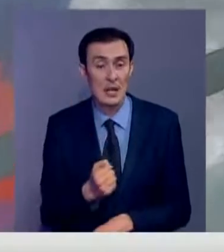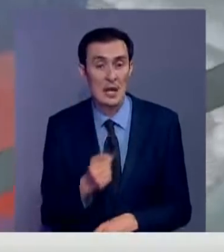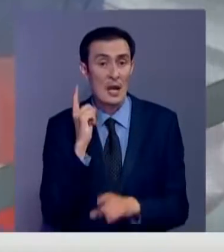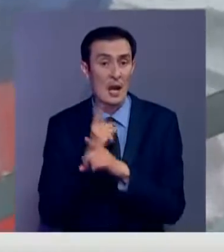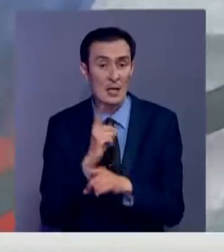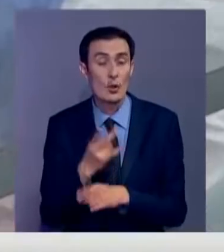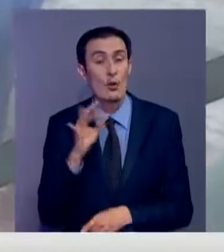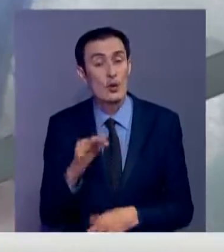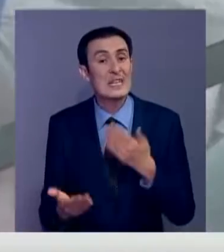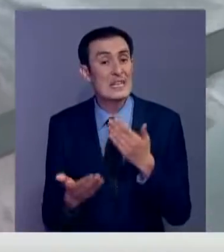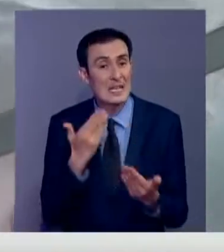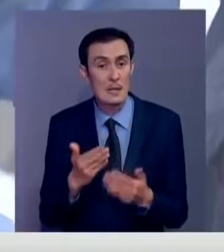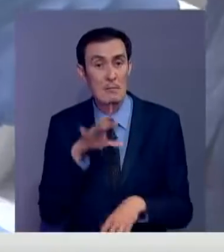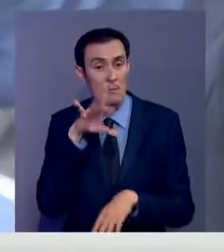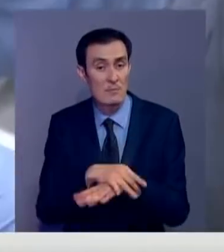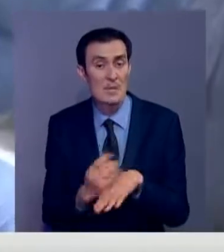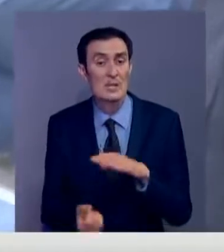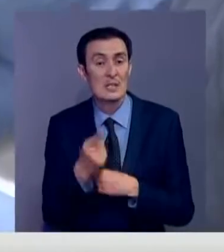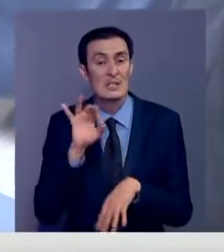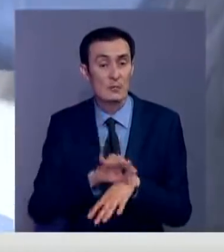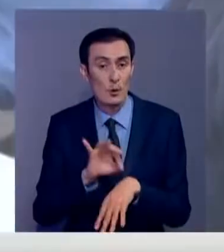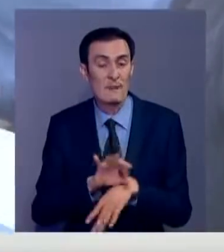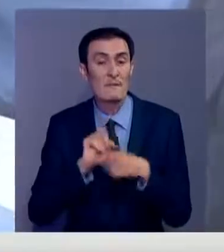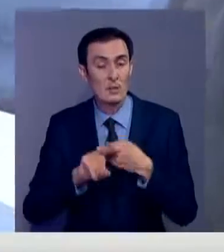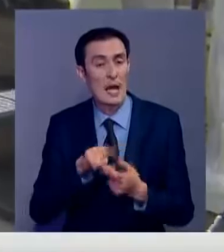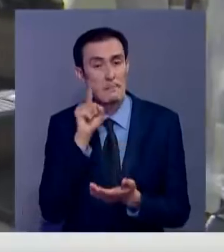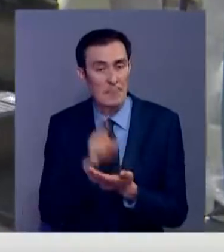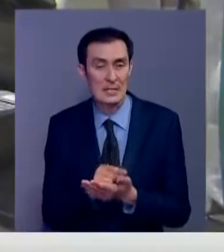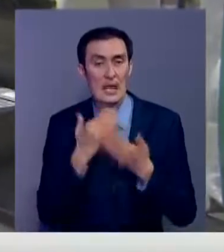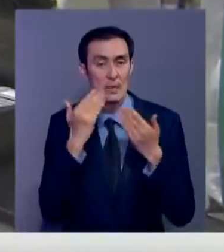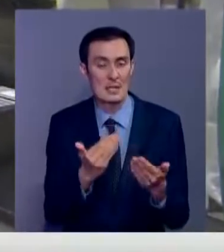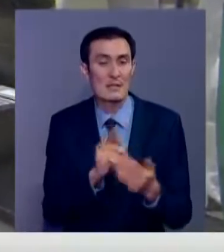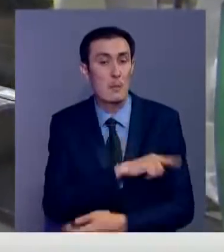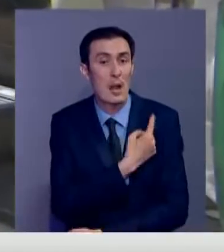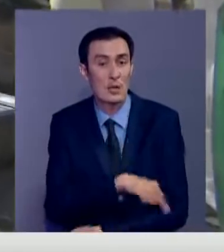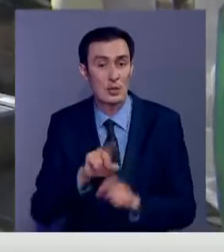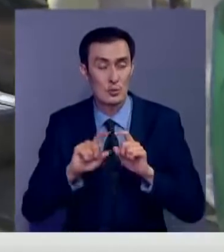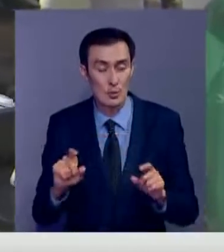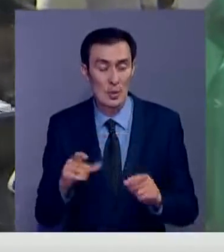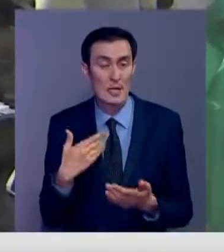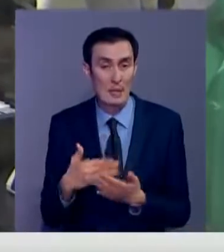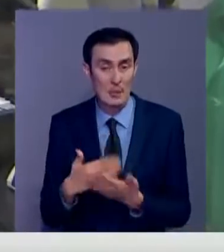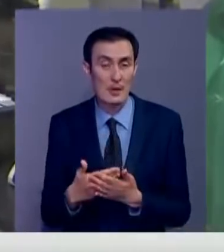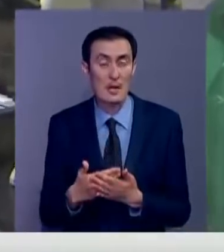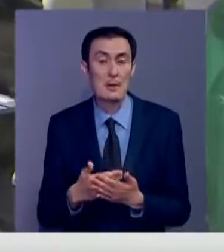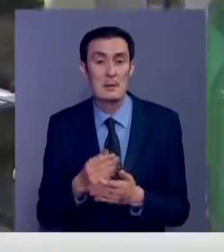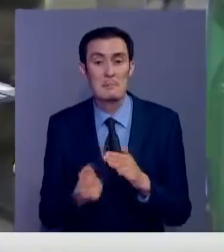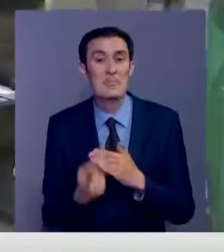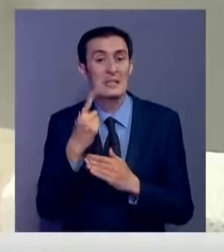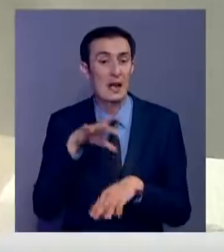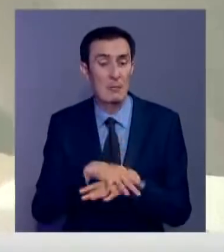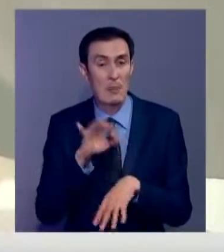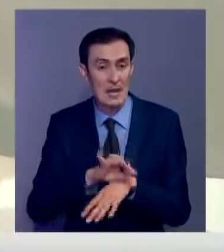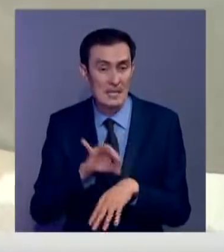карантин. Однако в случае появления симптомов вируса они обязаны обратиться в больницу. К слову о признаках болезни.